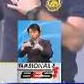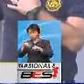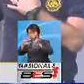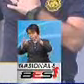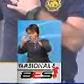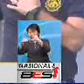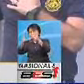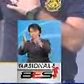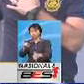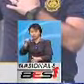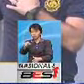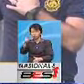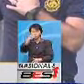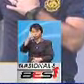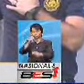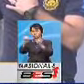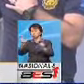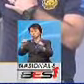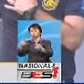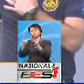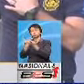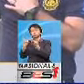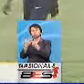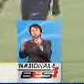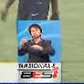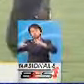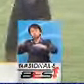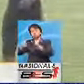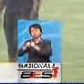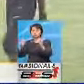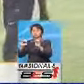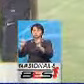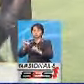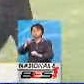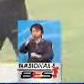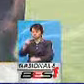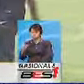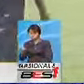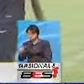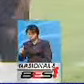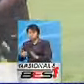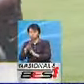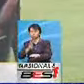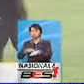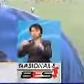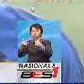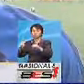pemain-pemain ini susulan ketiadaan perlawanan kompetitif bagi menilai seben keka